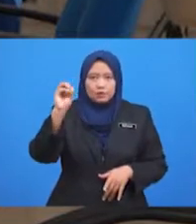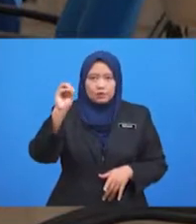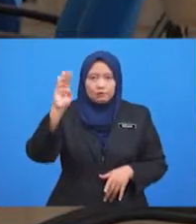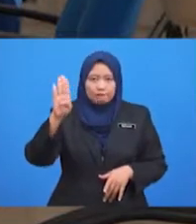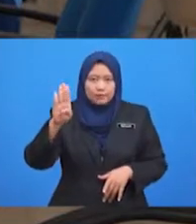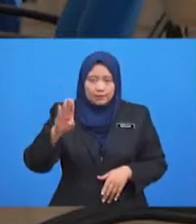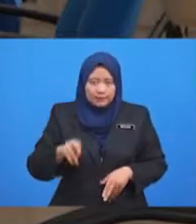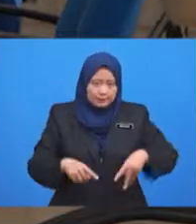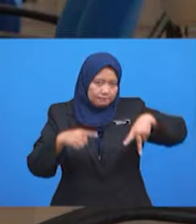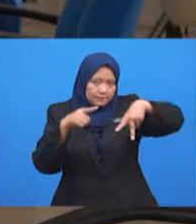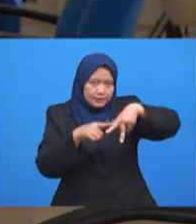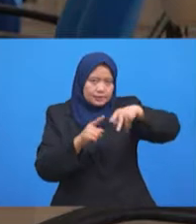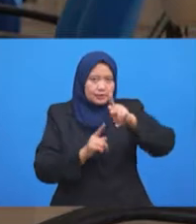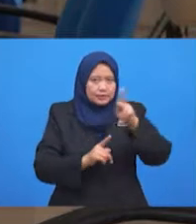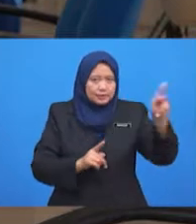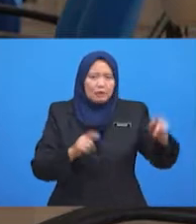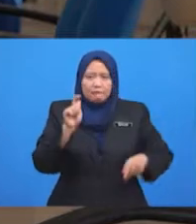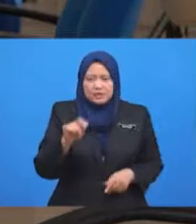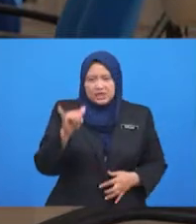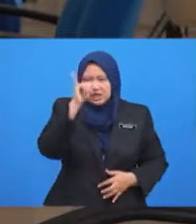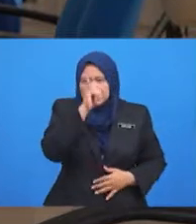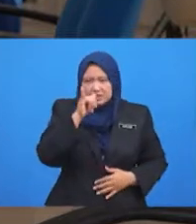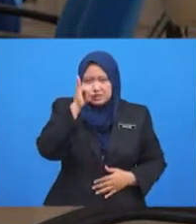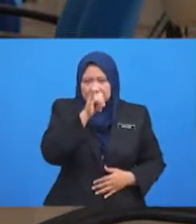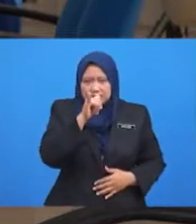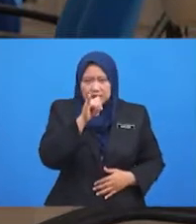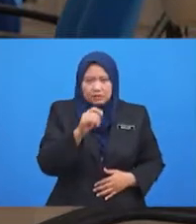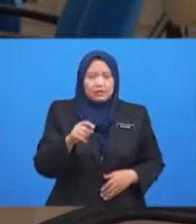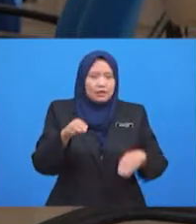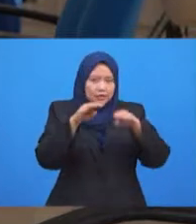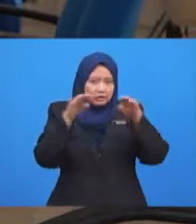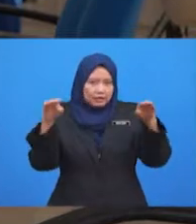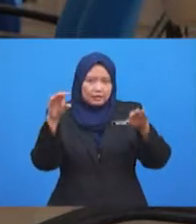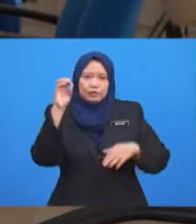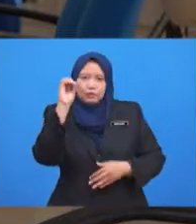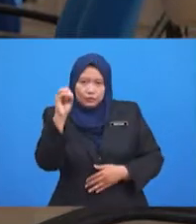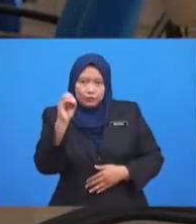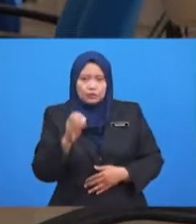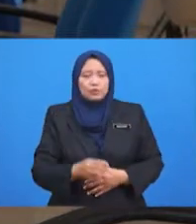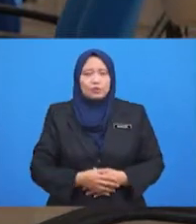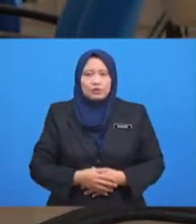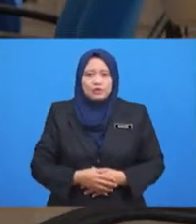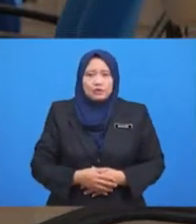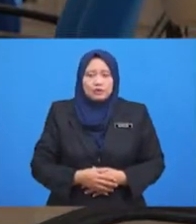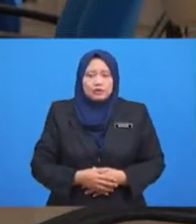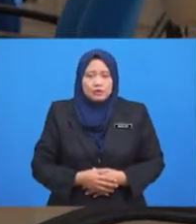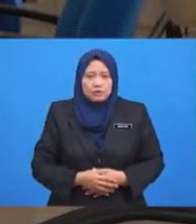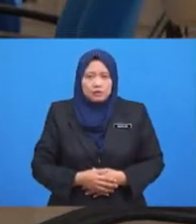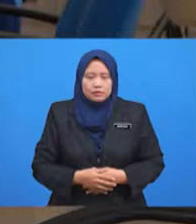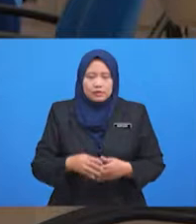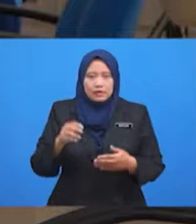tetapi pastikan intensiti mesin kepada tahap kosong dan gelombang sain iaitu